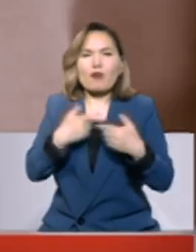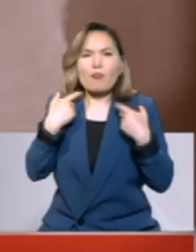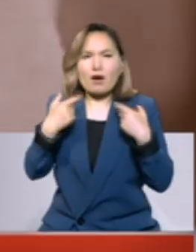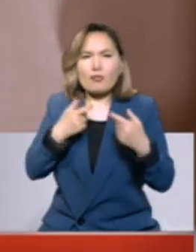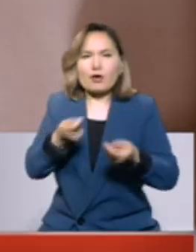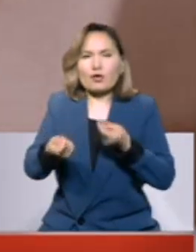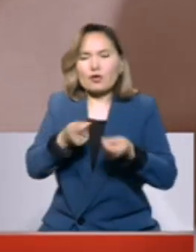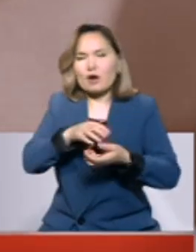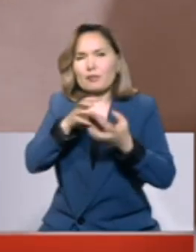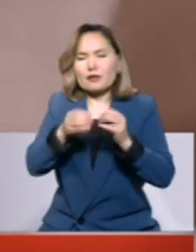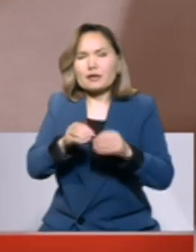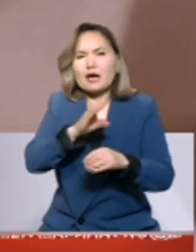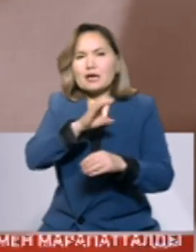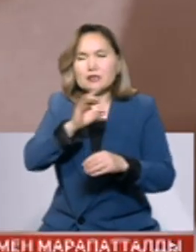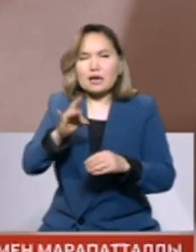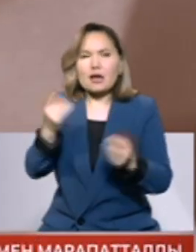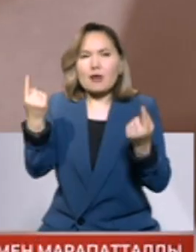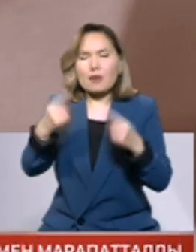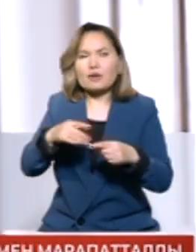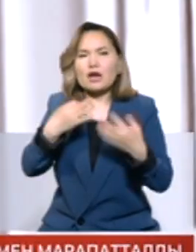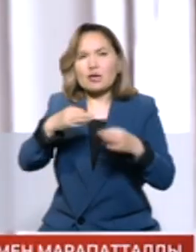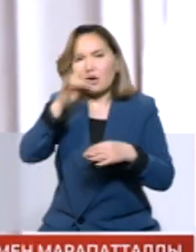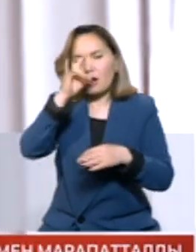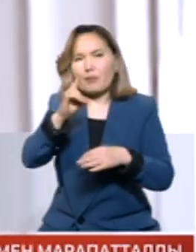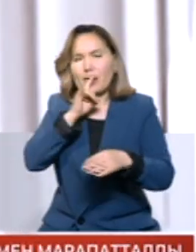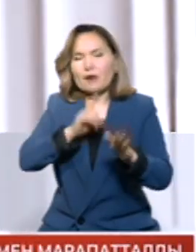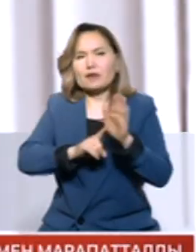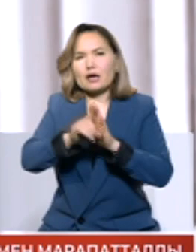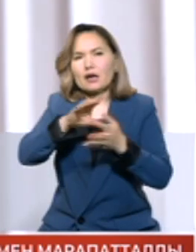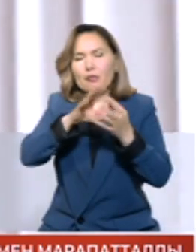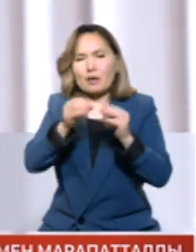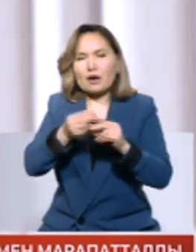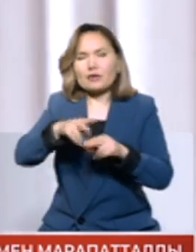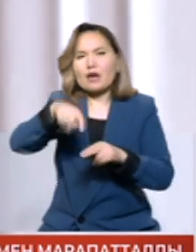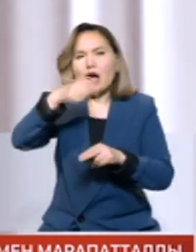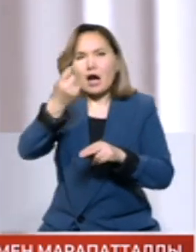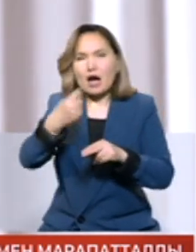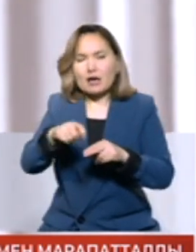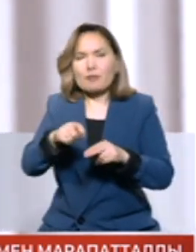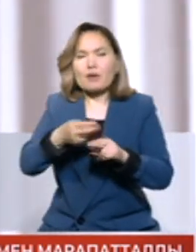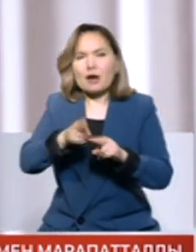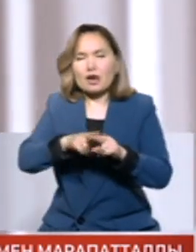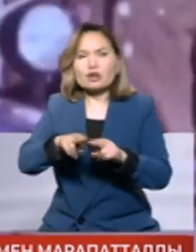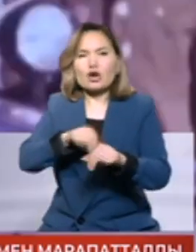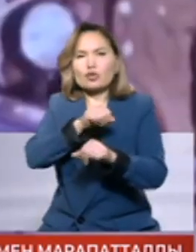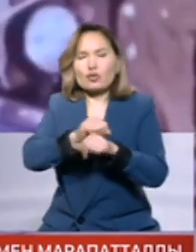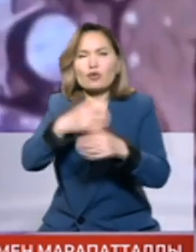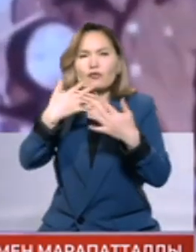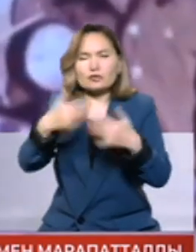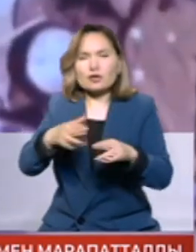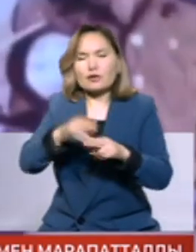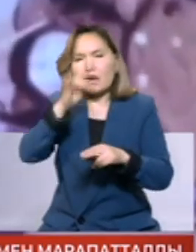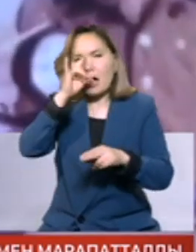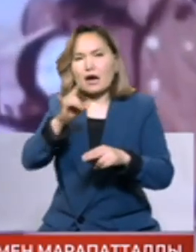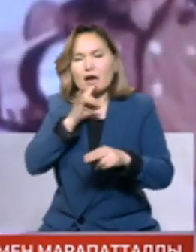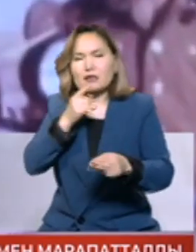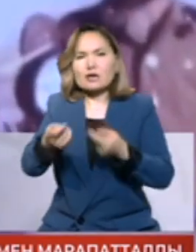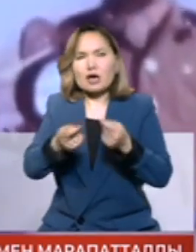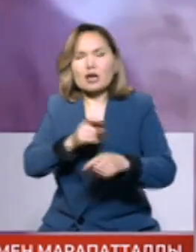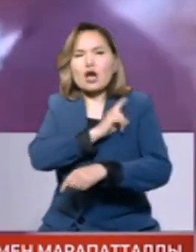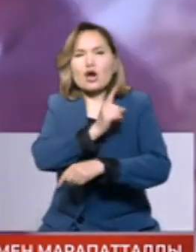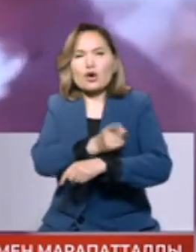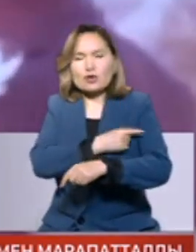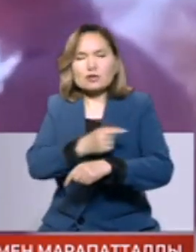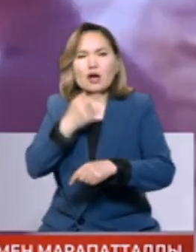аяқтады. Ал Кеңес одағы тарап тәуелсіздік таң атқан тұста армияға ие болар адам ауадайға жетеді. Әлбетте ең үздік